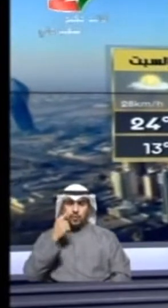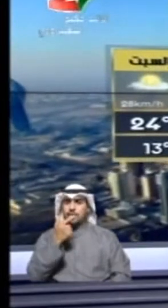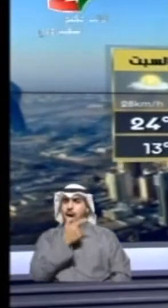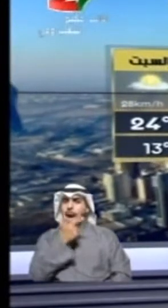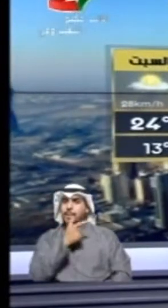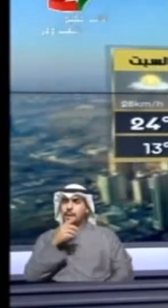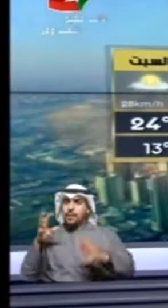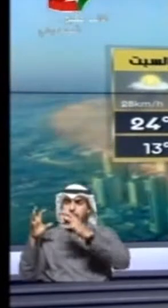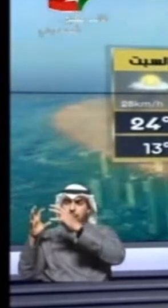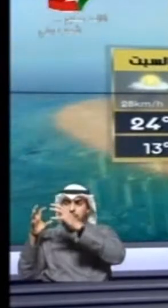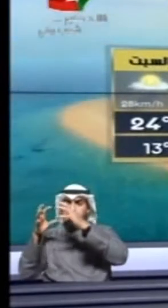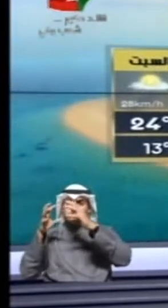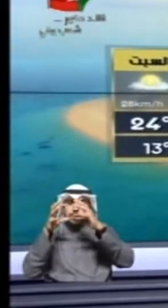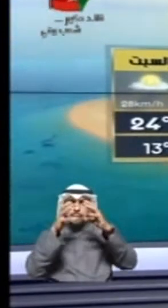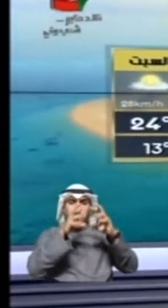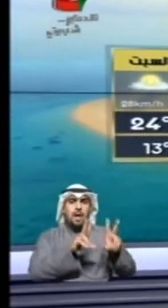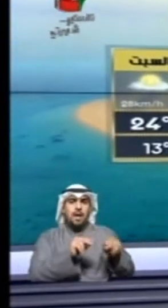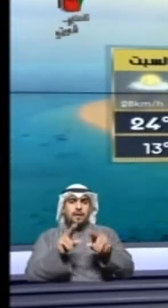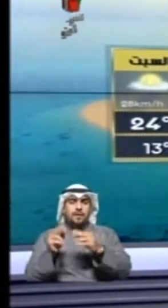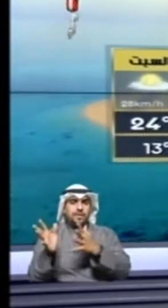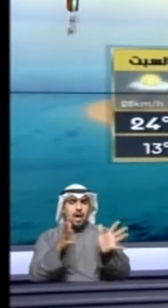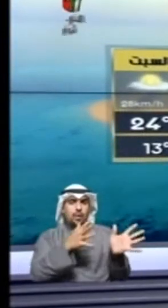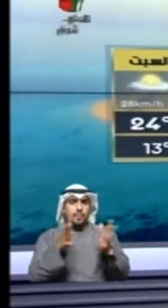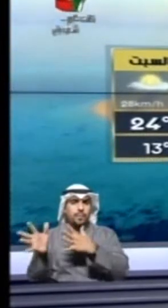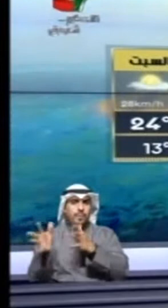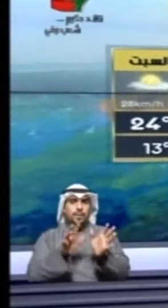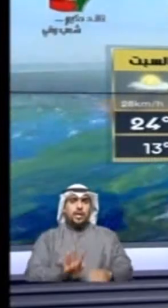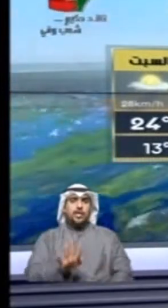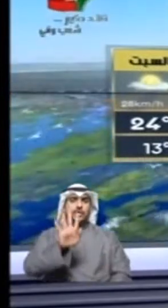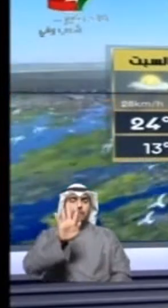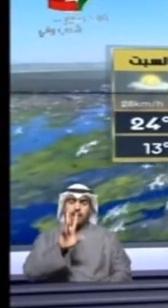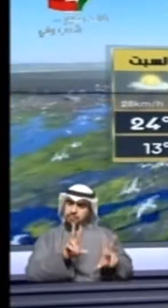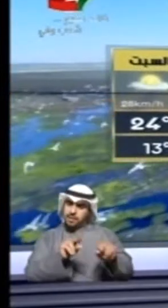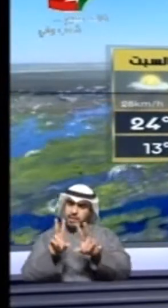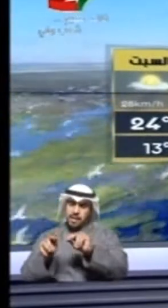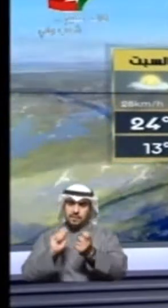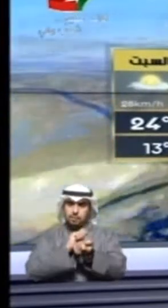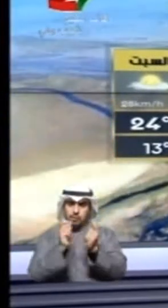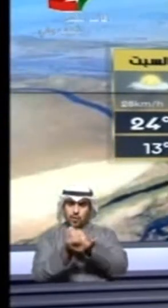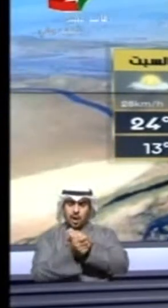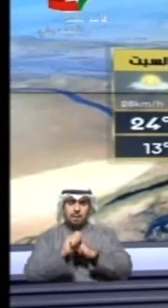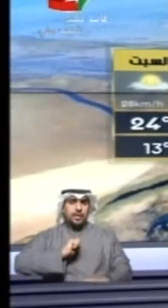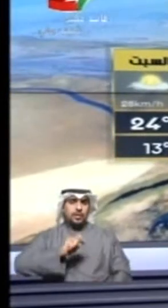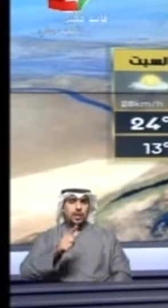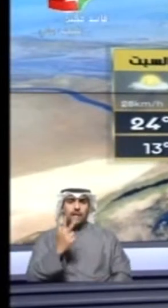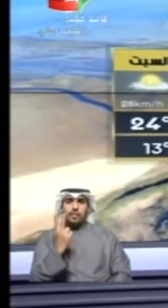جزئيا مع استمرار رياح شمالية إلى متقلبة الاتجاه من حين إلى آخر، تصل سرعتها إلى 28 كيلومتر